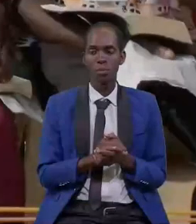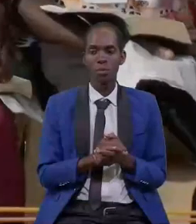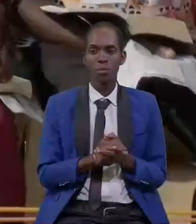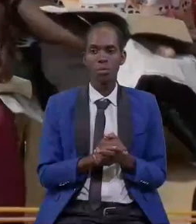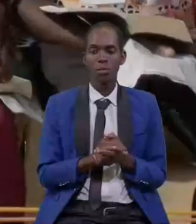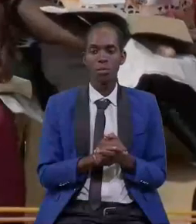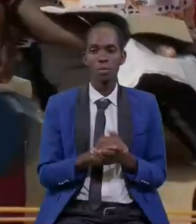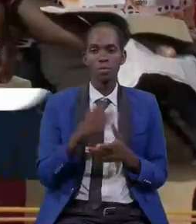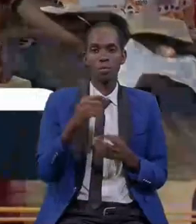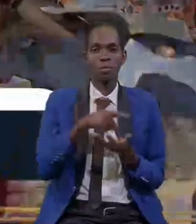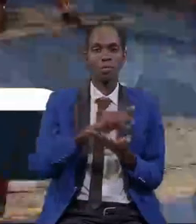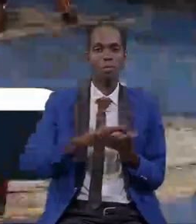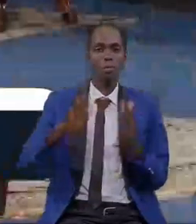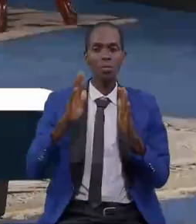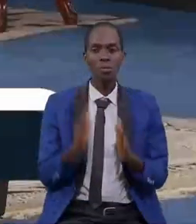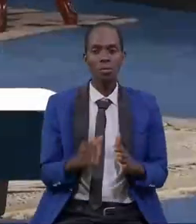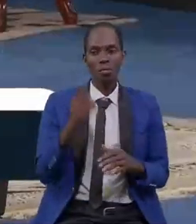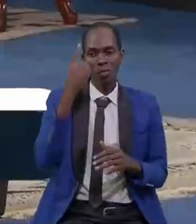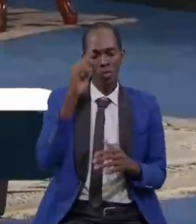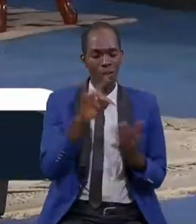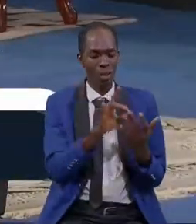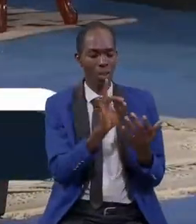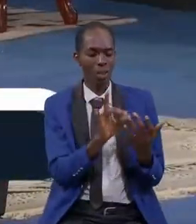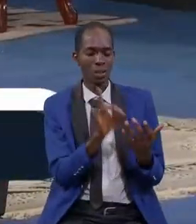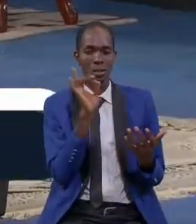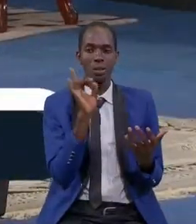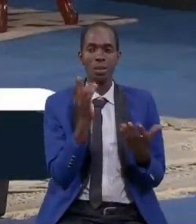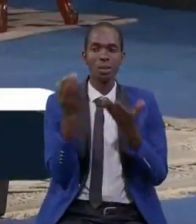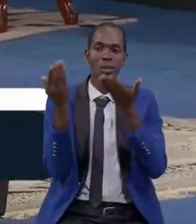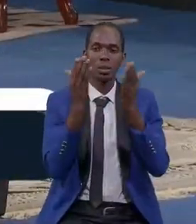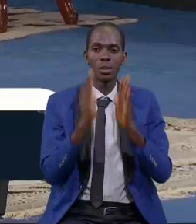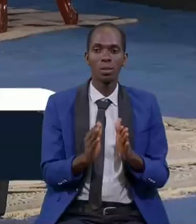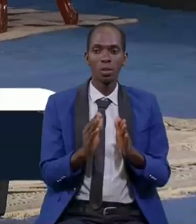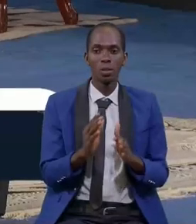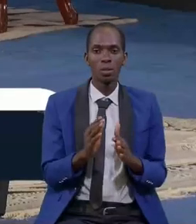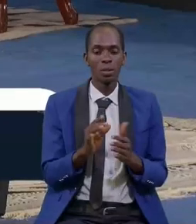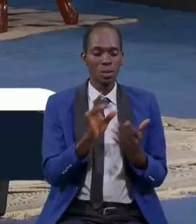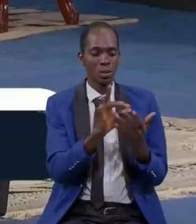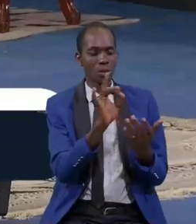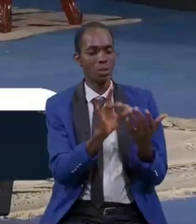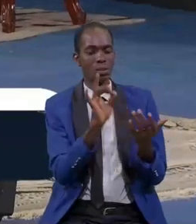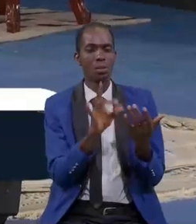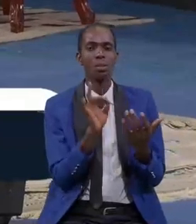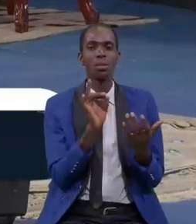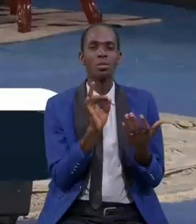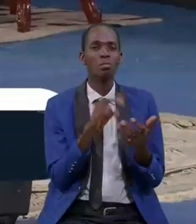des serviteurs choisis pour un service sacré. Choisi.